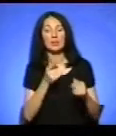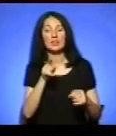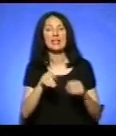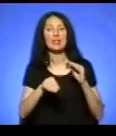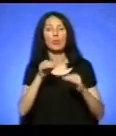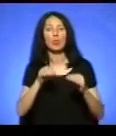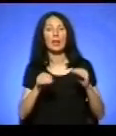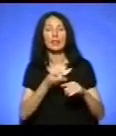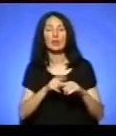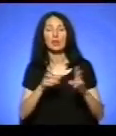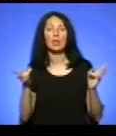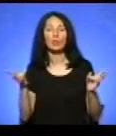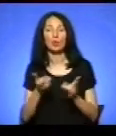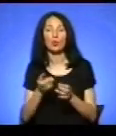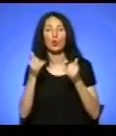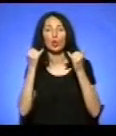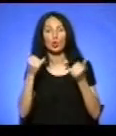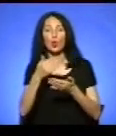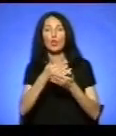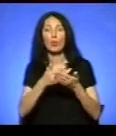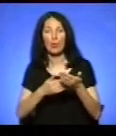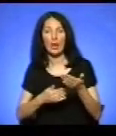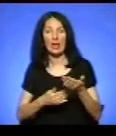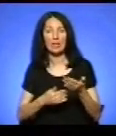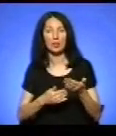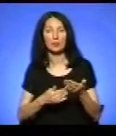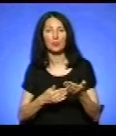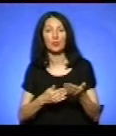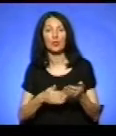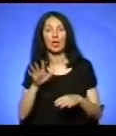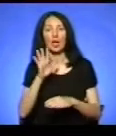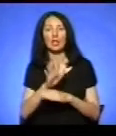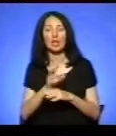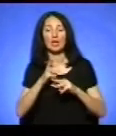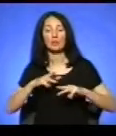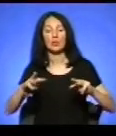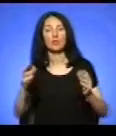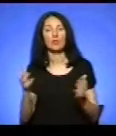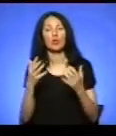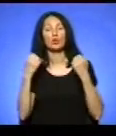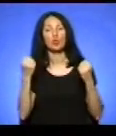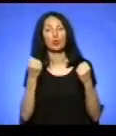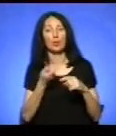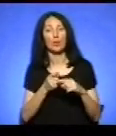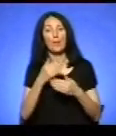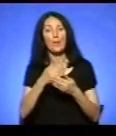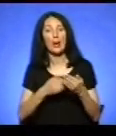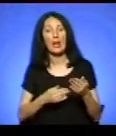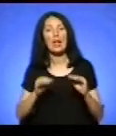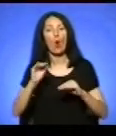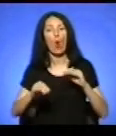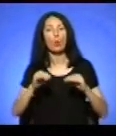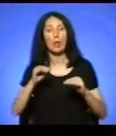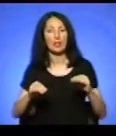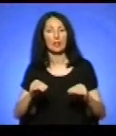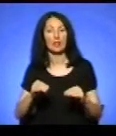обладнанням, яке потребує сьогодні перелік, якраз наказ Міністерства охорони здоров'я, який регламентує перелік обладнання в